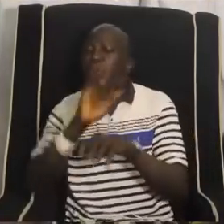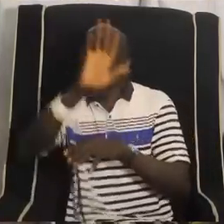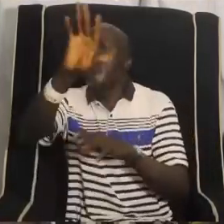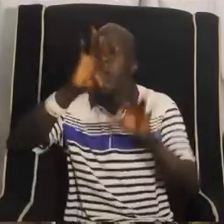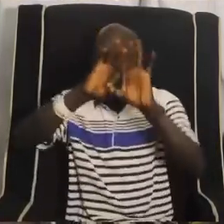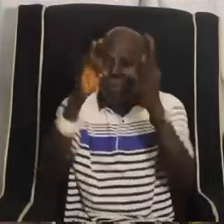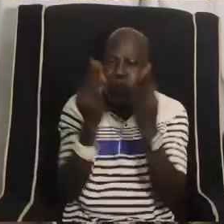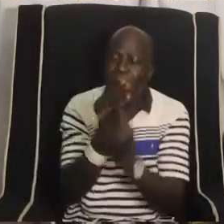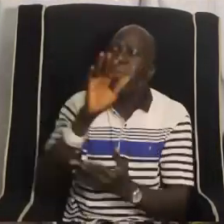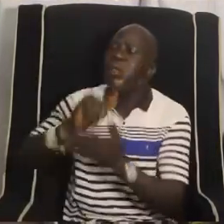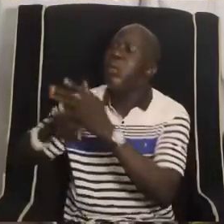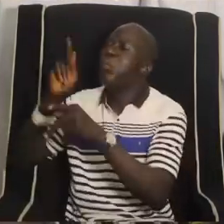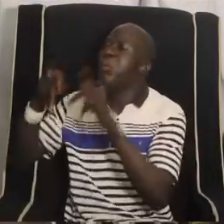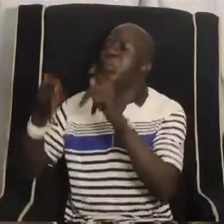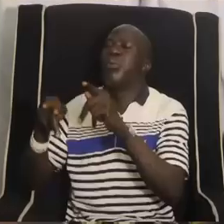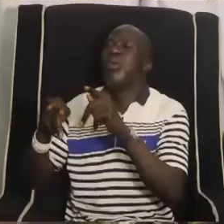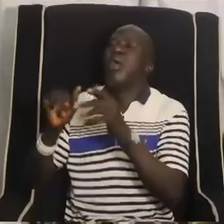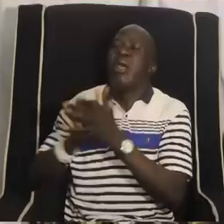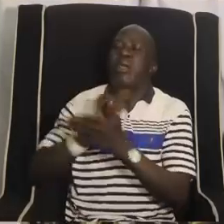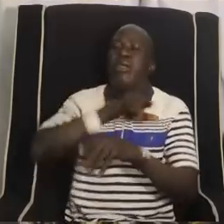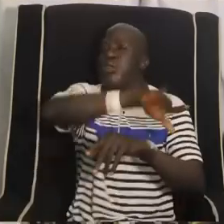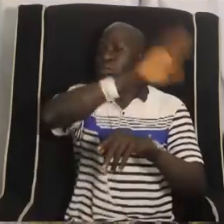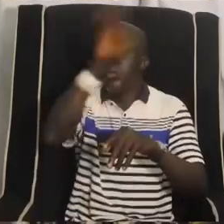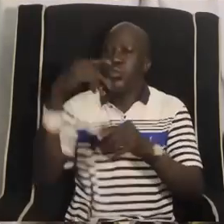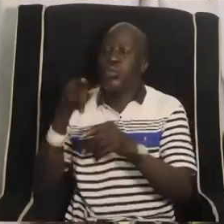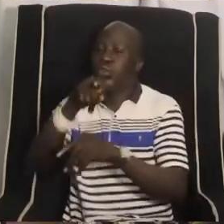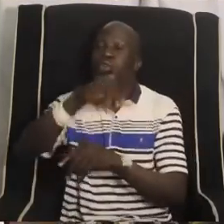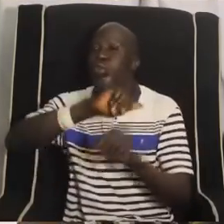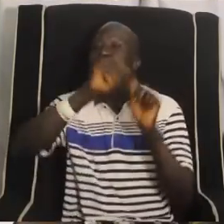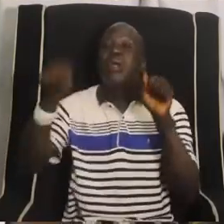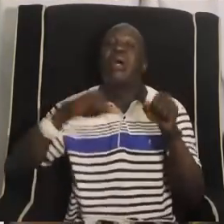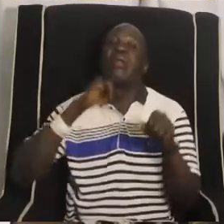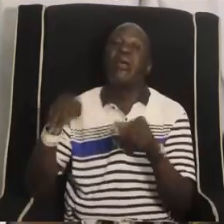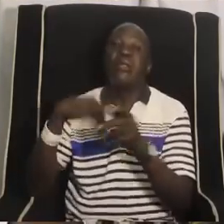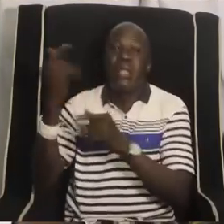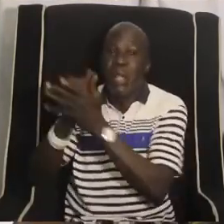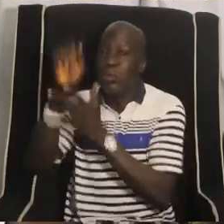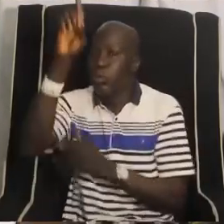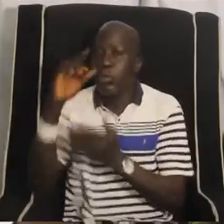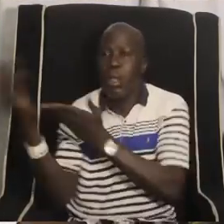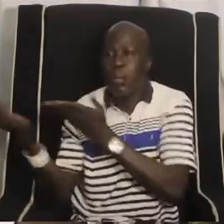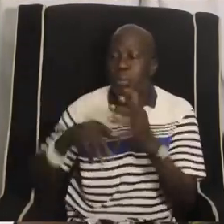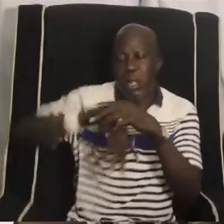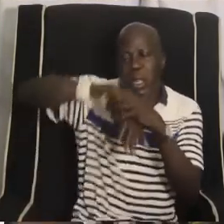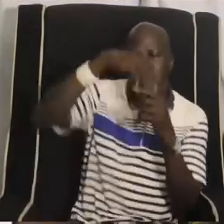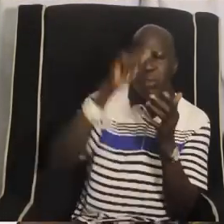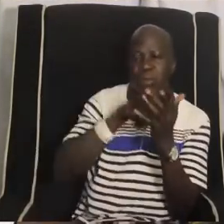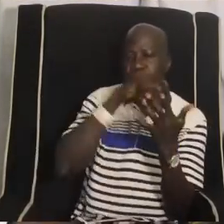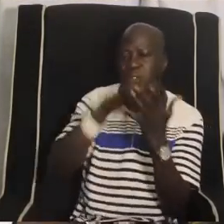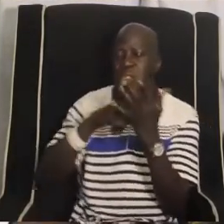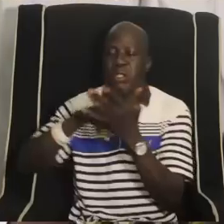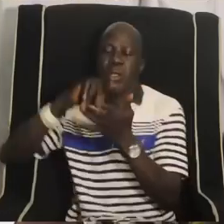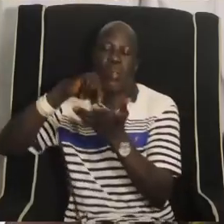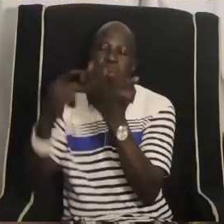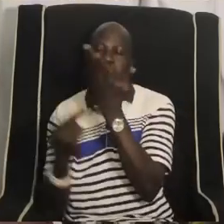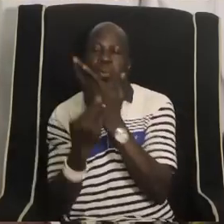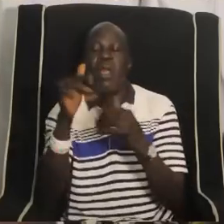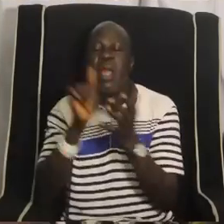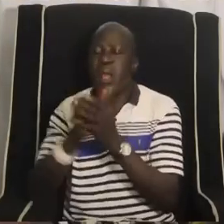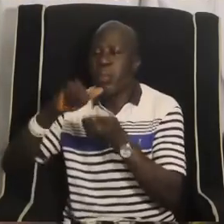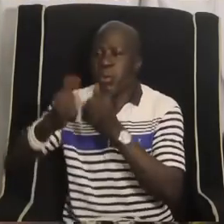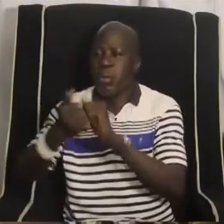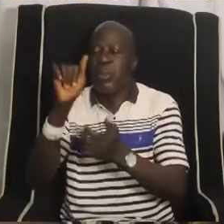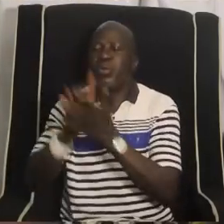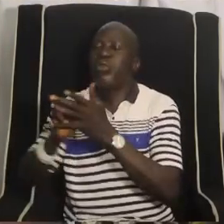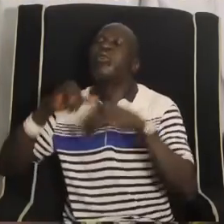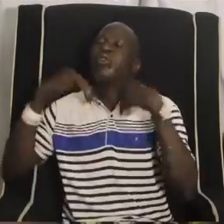rẹ wà. The condition of your people. O lo sọ pé mi máa kó ikú mi wàhálà yìí. You cannot say I'm the one that will bring you out of this problem. Ẹni ọmọ ológun ẹ má fògo yín ṣeré. Glorious children,